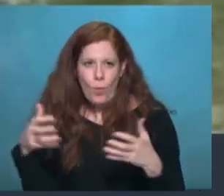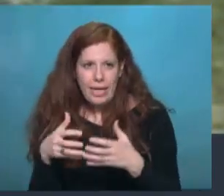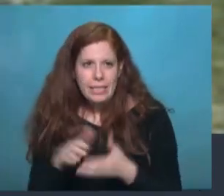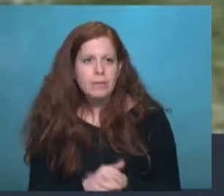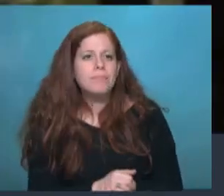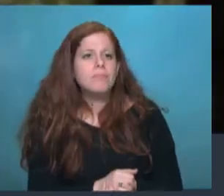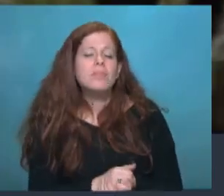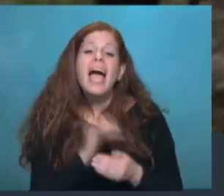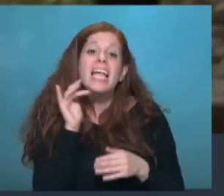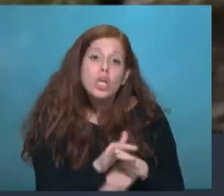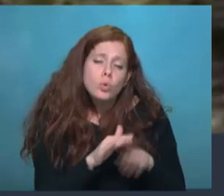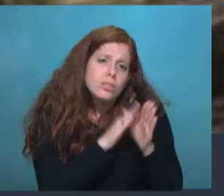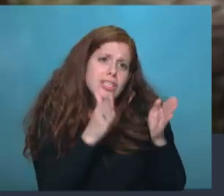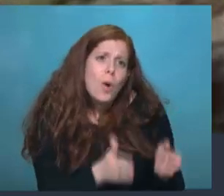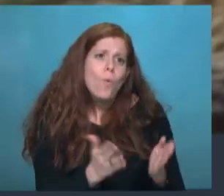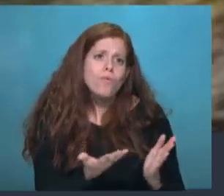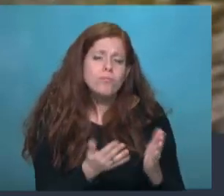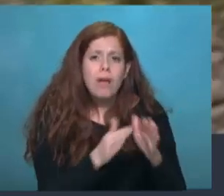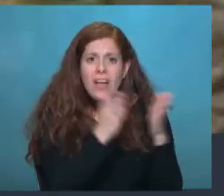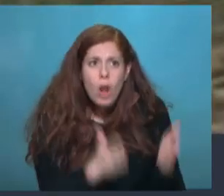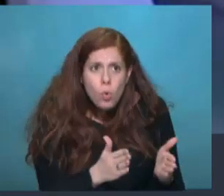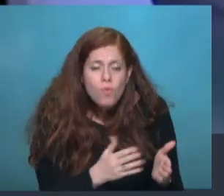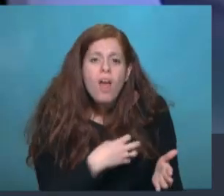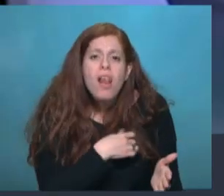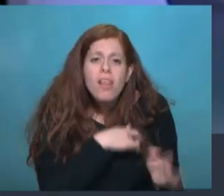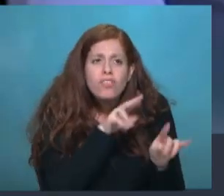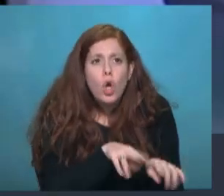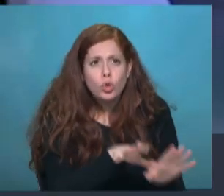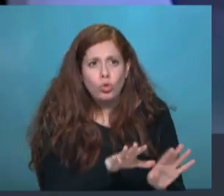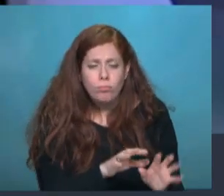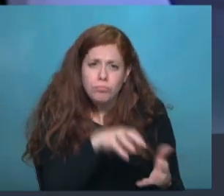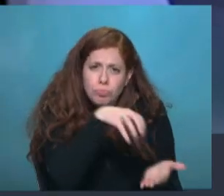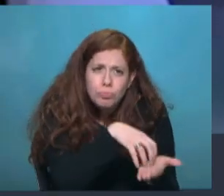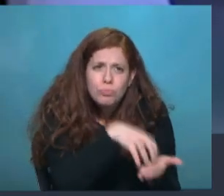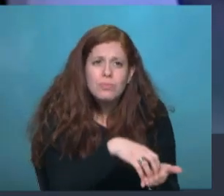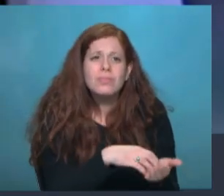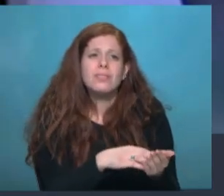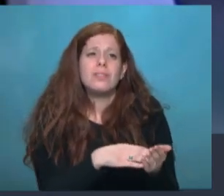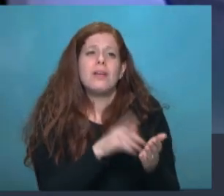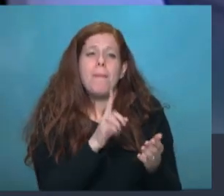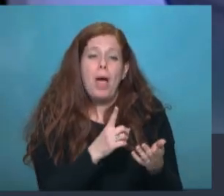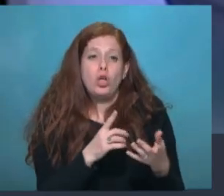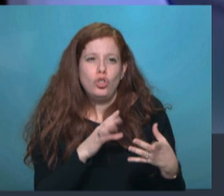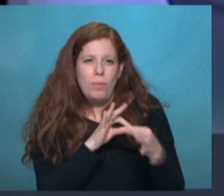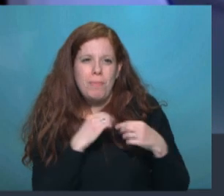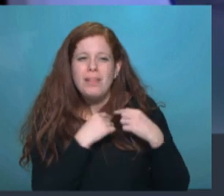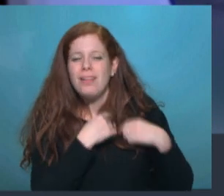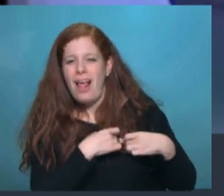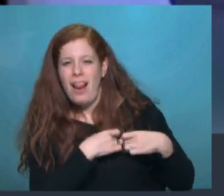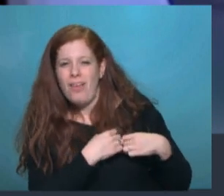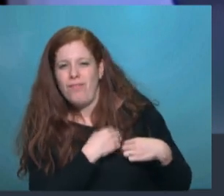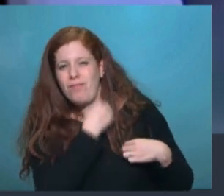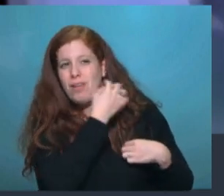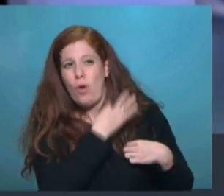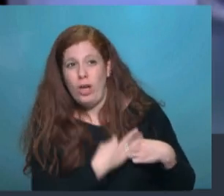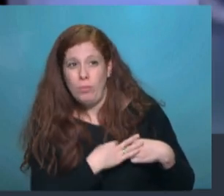جسم هذا جسم له قلب الشريان الواصل ما بين هذا القلب وهذا الجسد هو